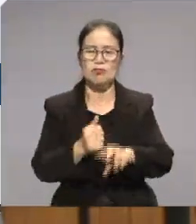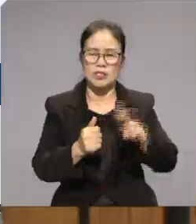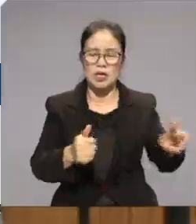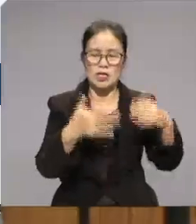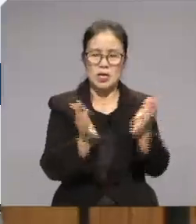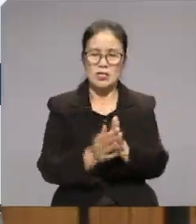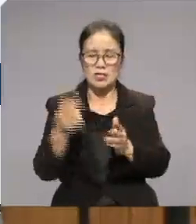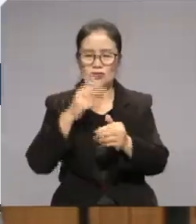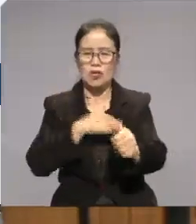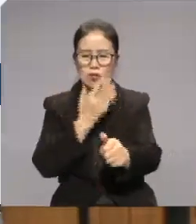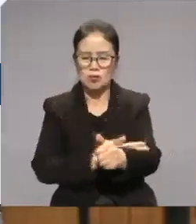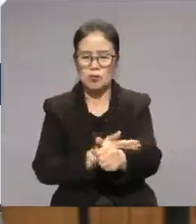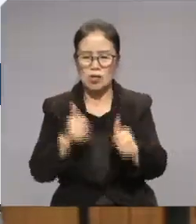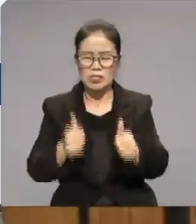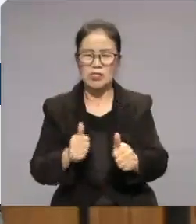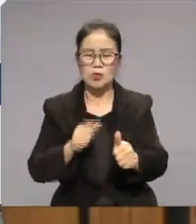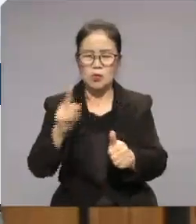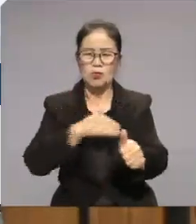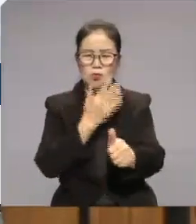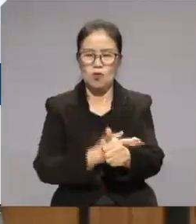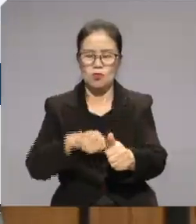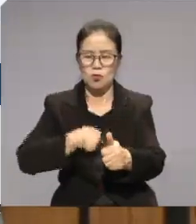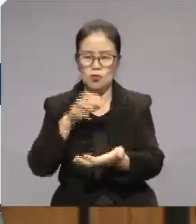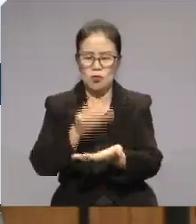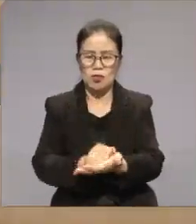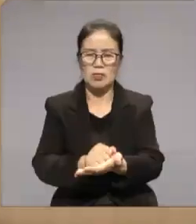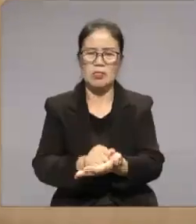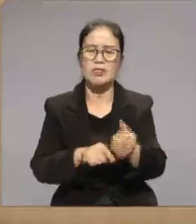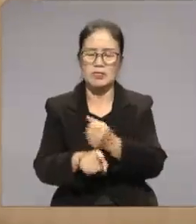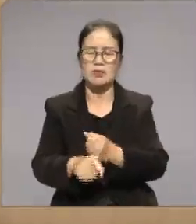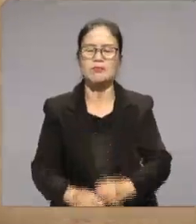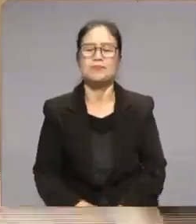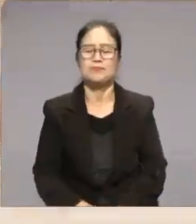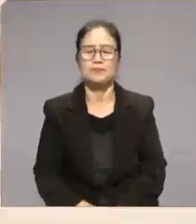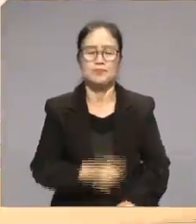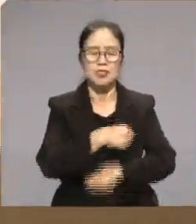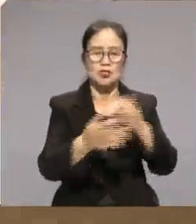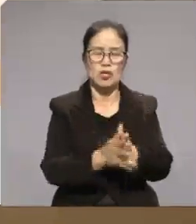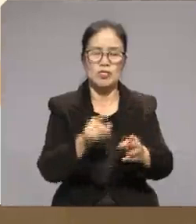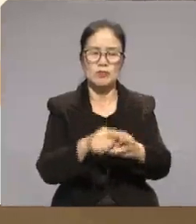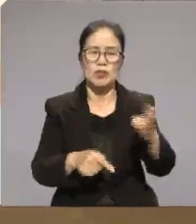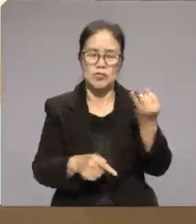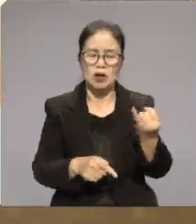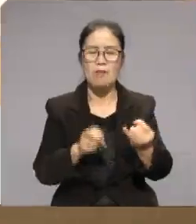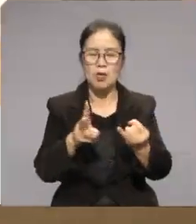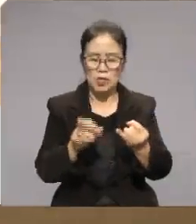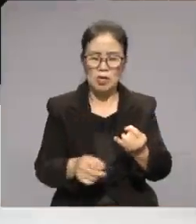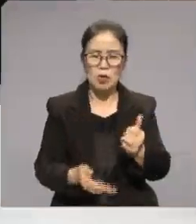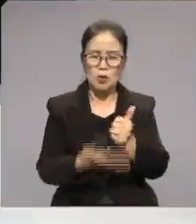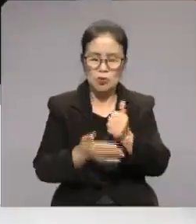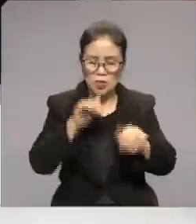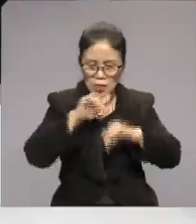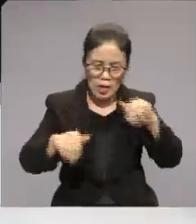결국 야당이 수사권과 기소권을 독점하겠다는 것입니다. 민주당은 김 여사와 명태균 씨의 공천